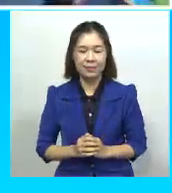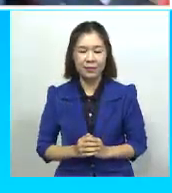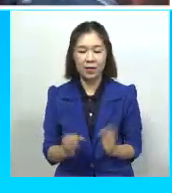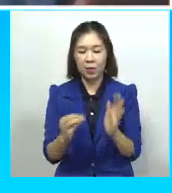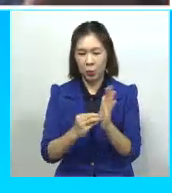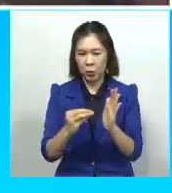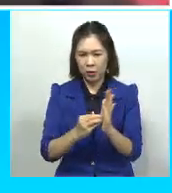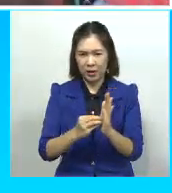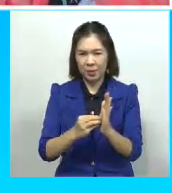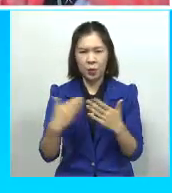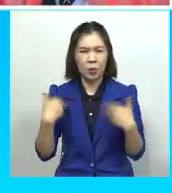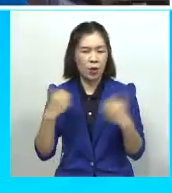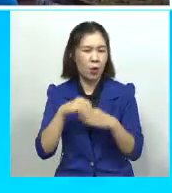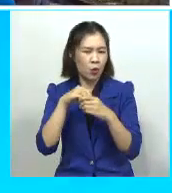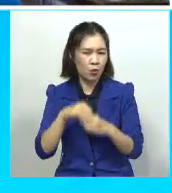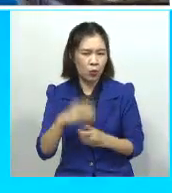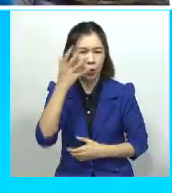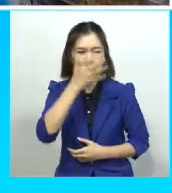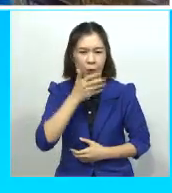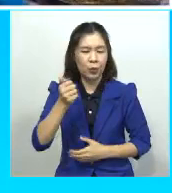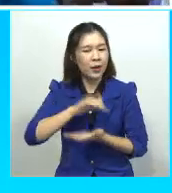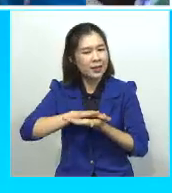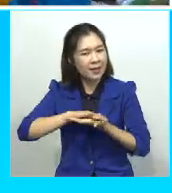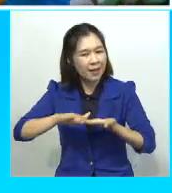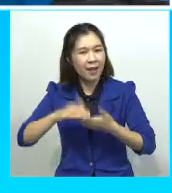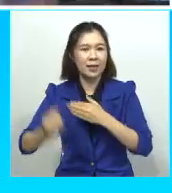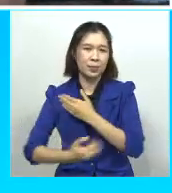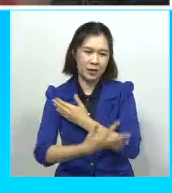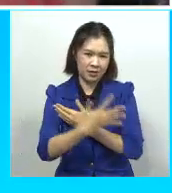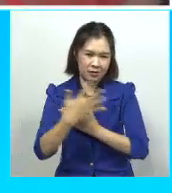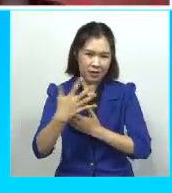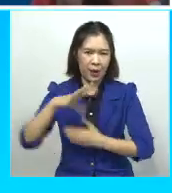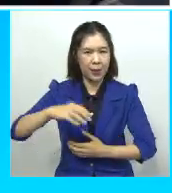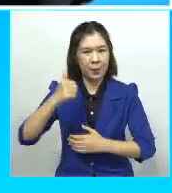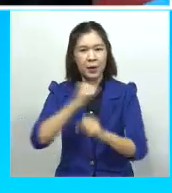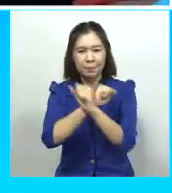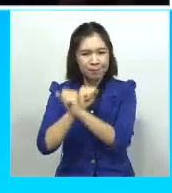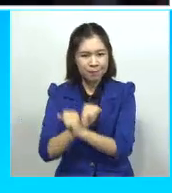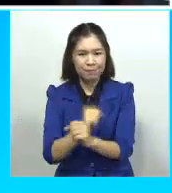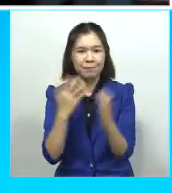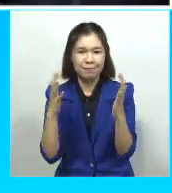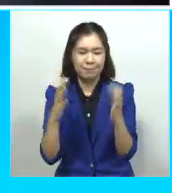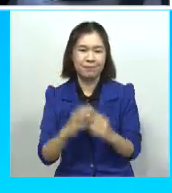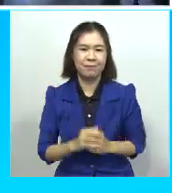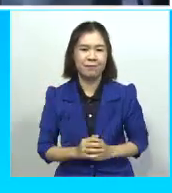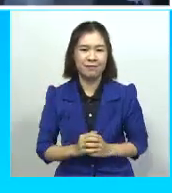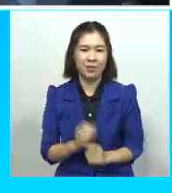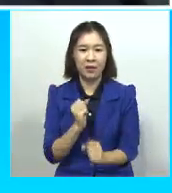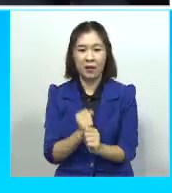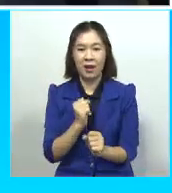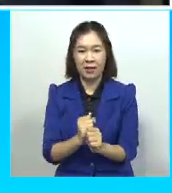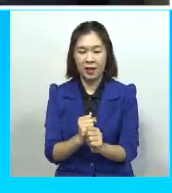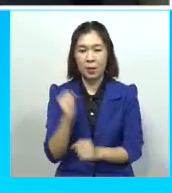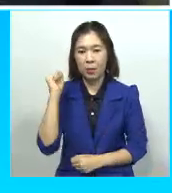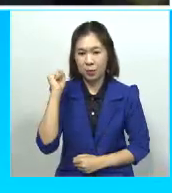งเทพต้องน่าอยู่สวยสะอาดเป็นเมืองแห่งโอกาสนะครับเป็นเมืองแห่งความปลอดภัยด้วยโดยได้มีการจัดทำสมาร์ทบัส